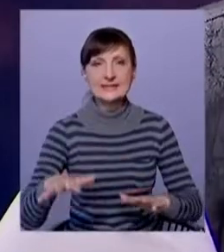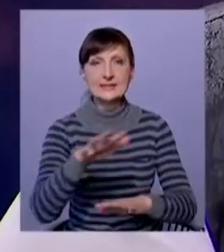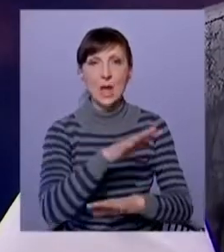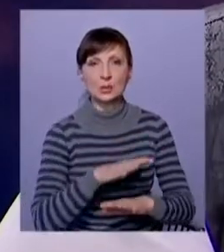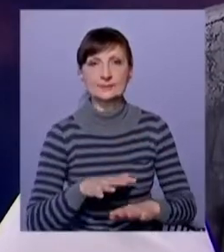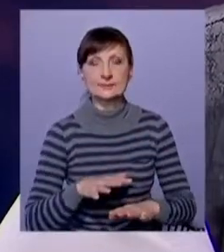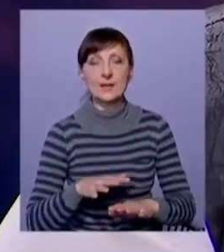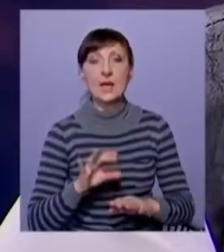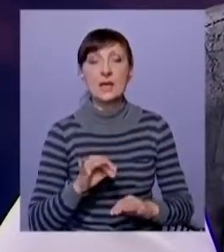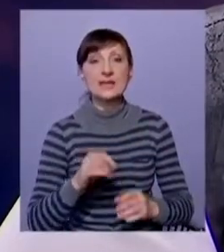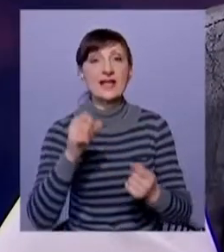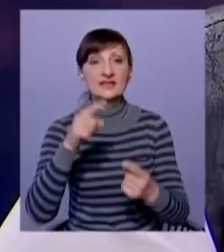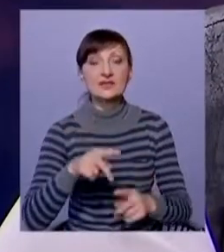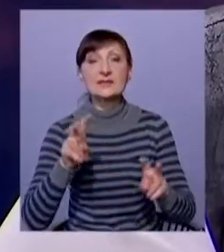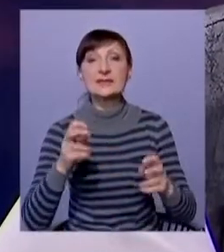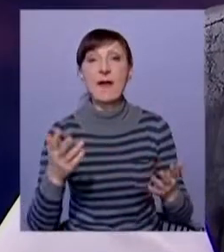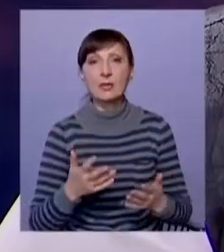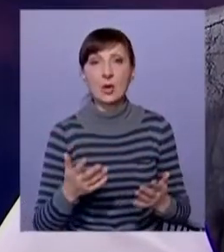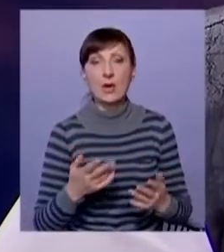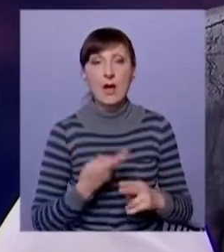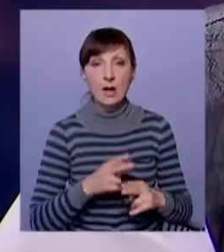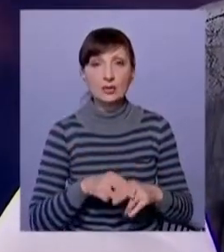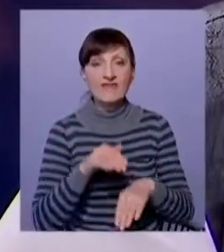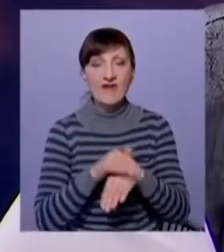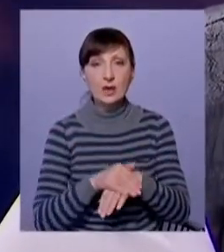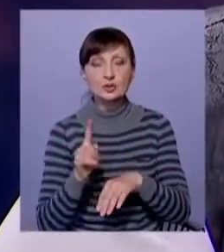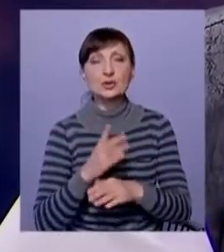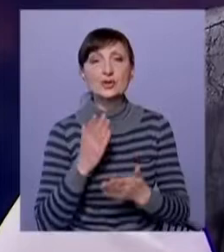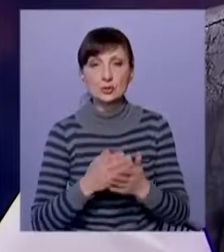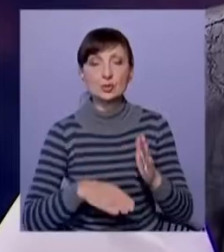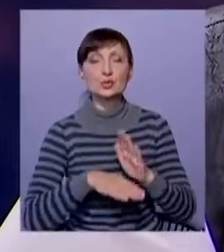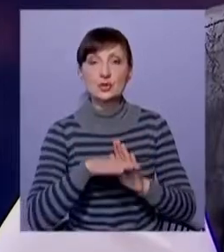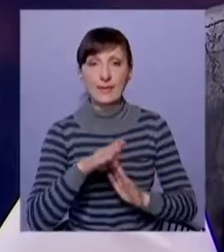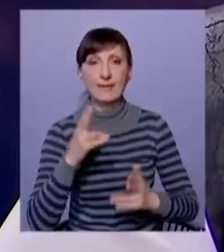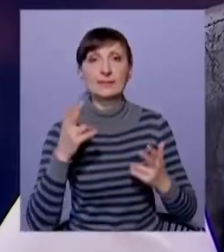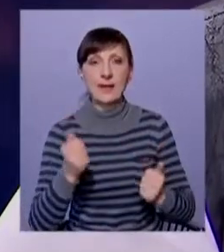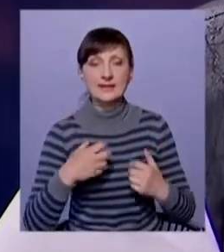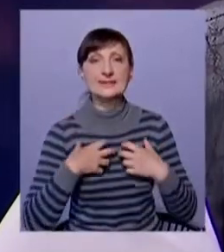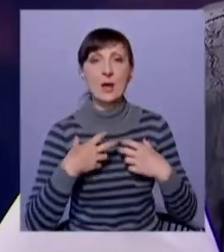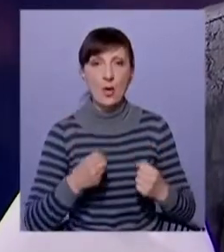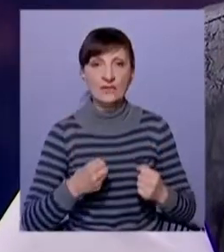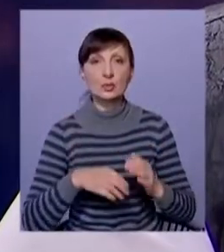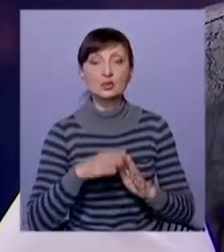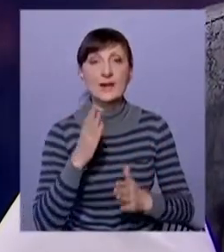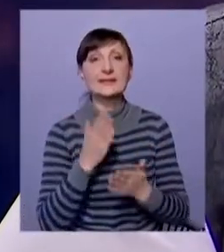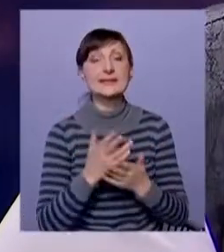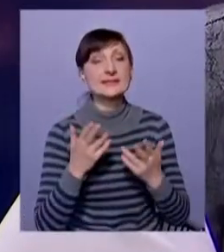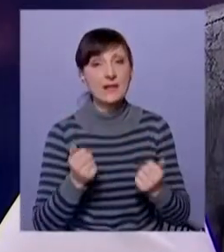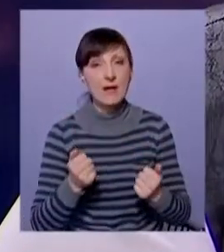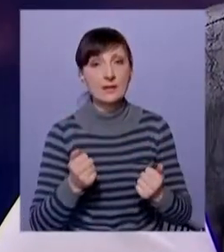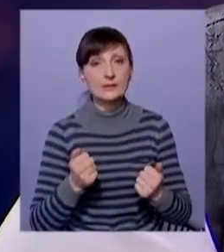И соответствующие индикаторы, которые говорят о том, что идет улучшение состояния здоровья граждан, говорят